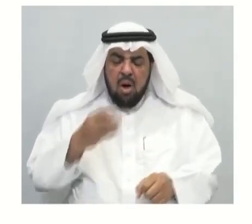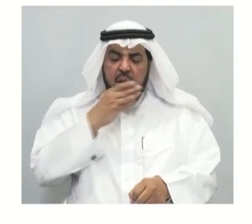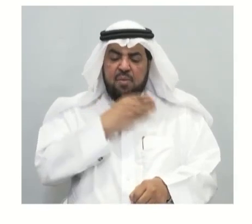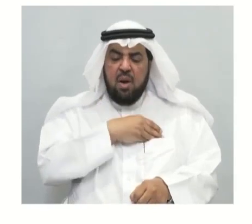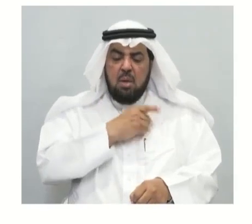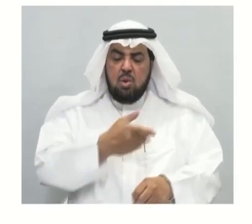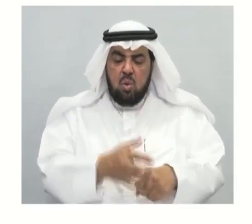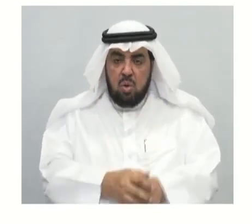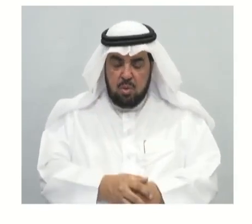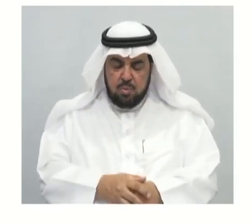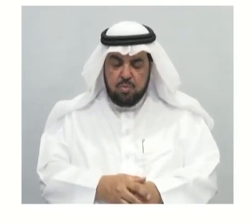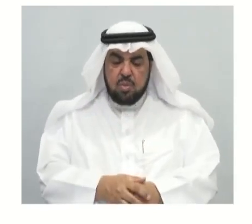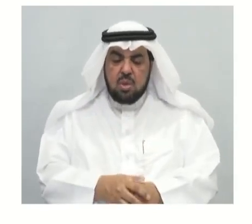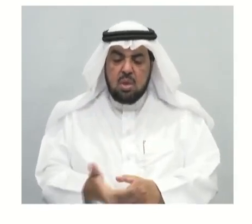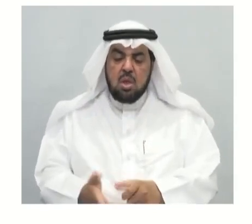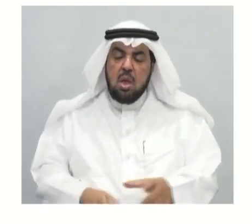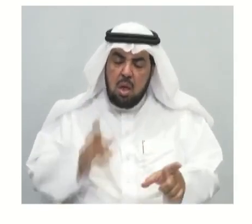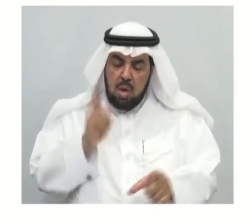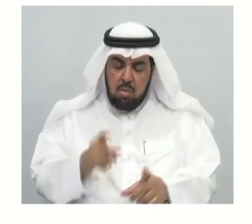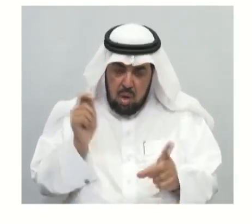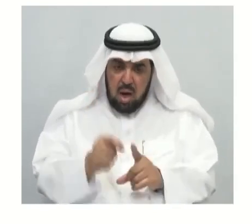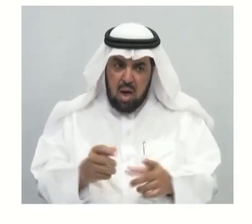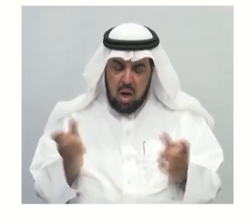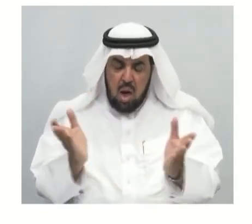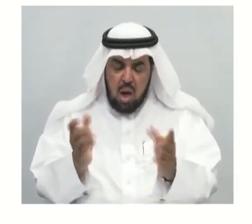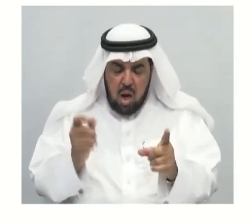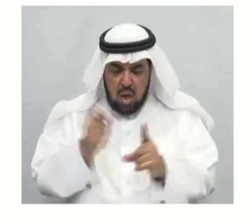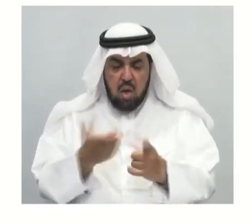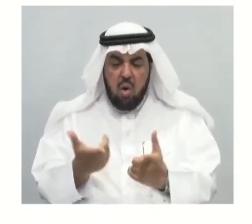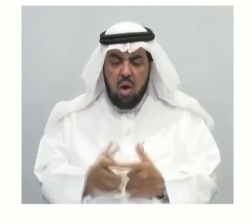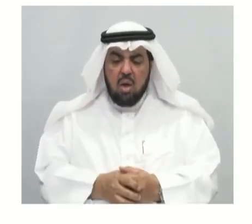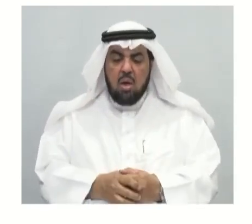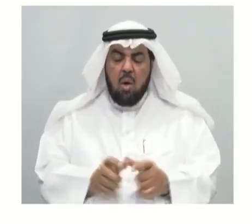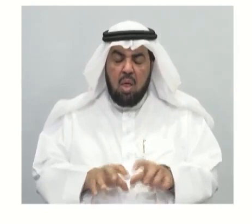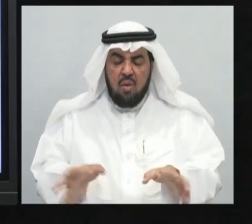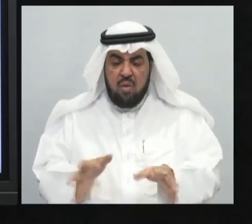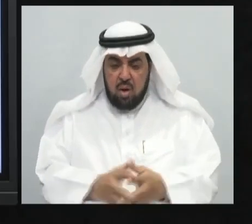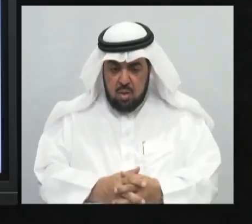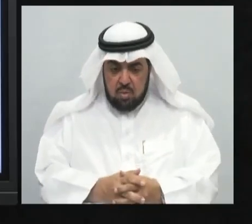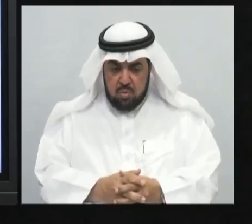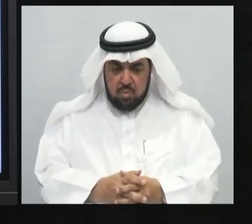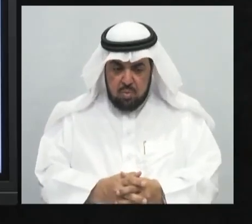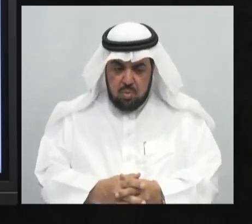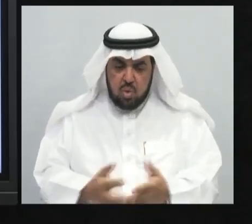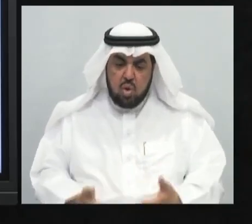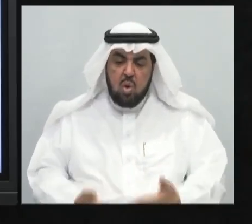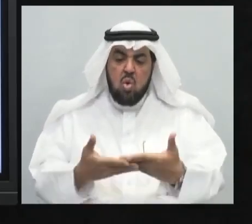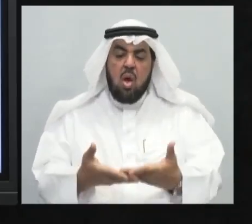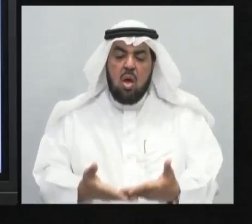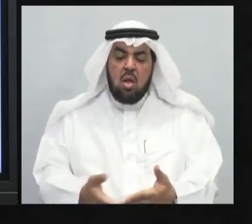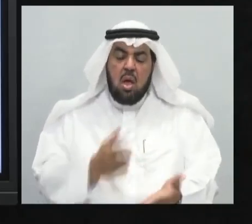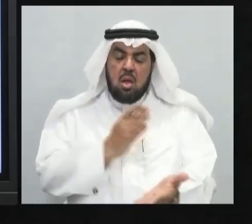المرجوه او هل هو سيحقق الاهداف املاء هذا القسم او هذا الفرع ويساعد هذا